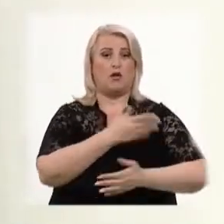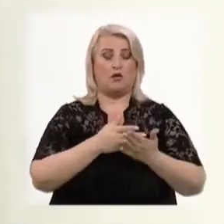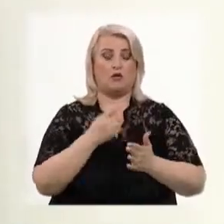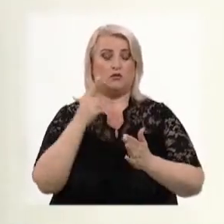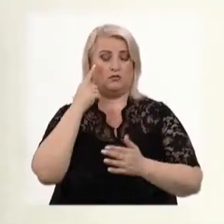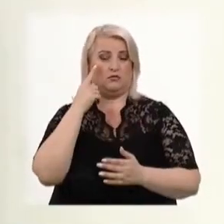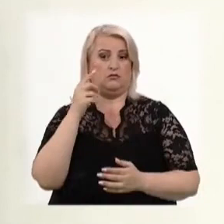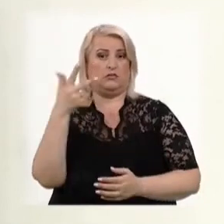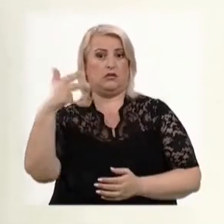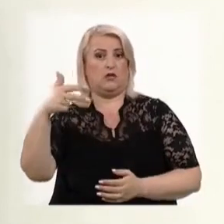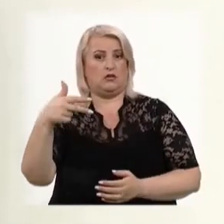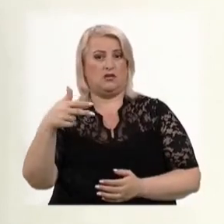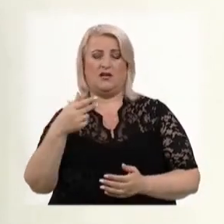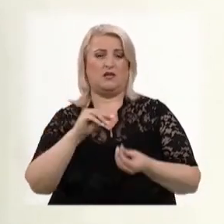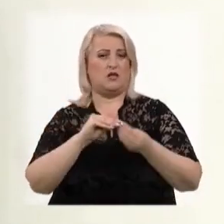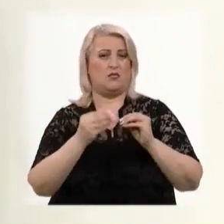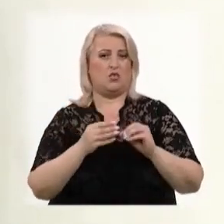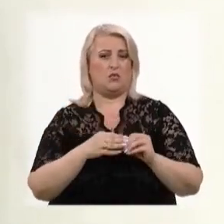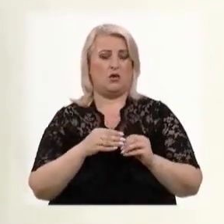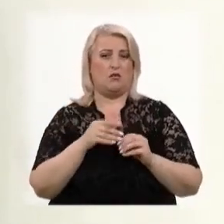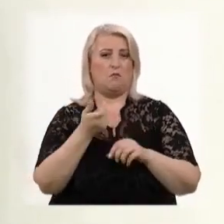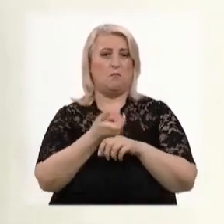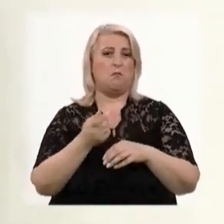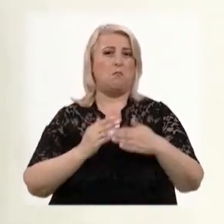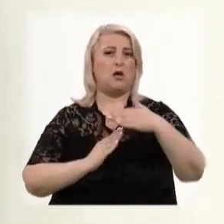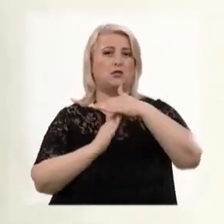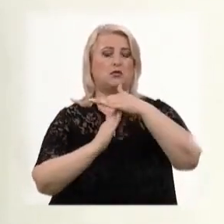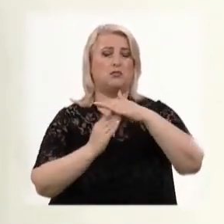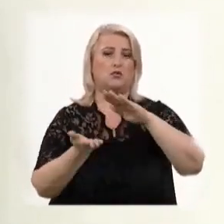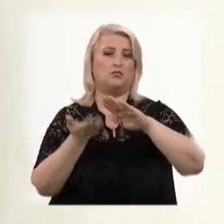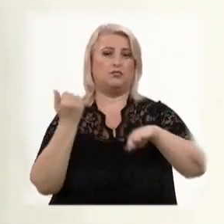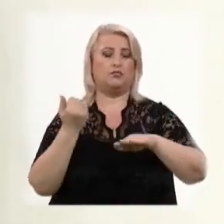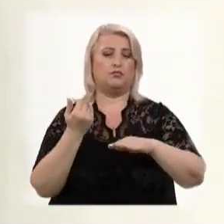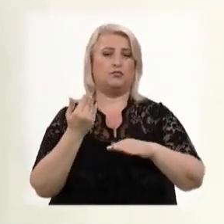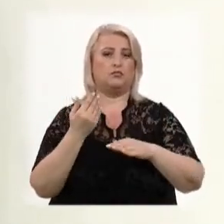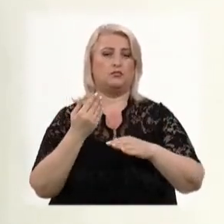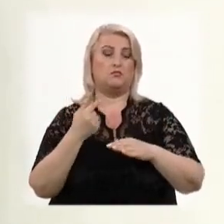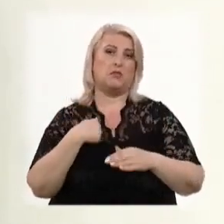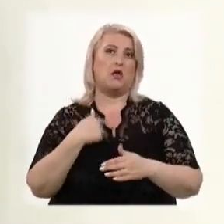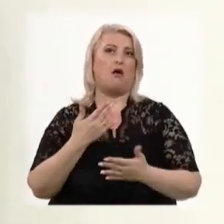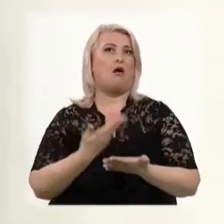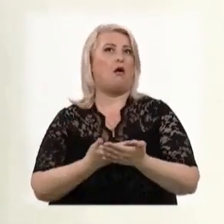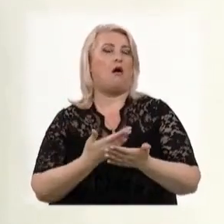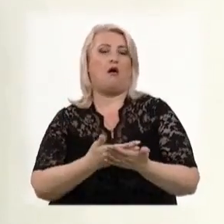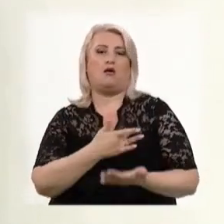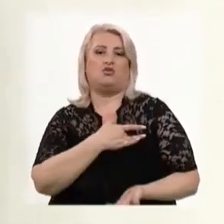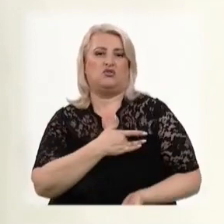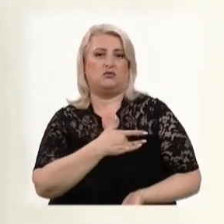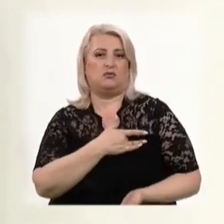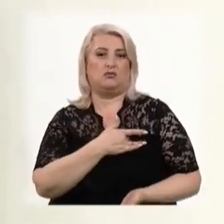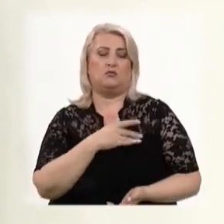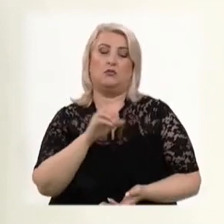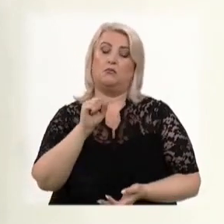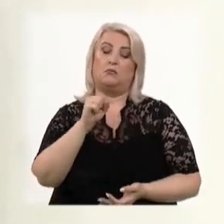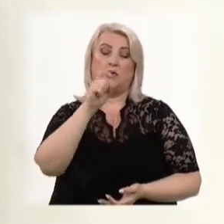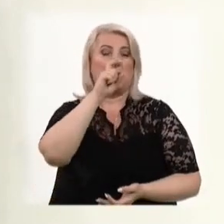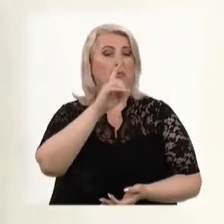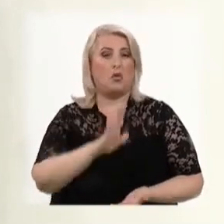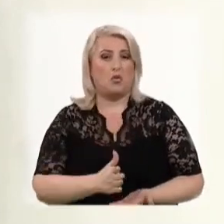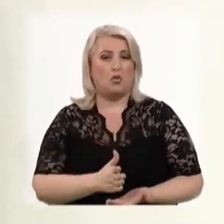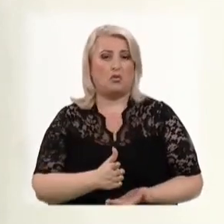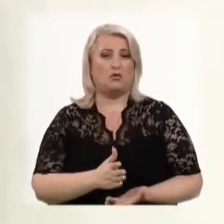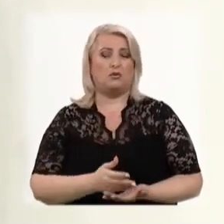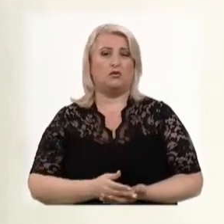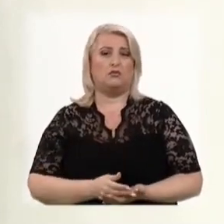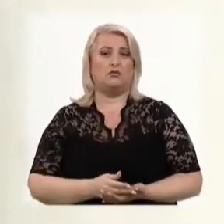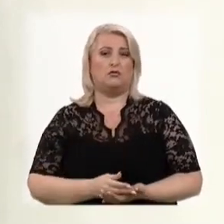problemă de aceea maximal excludem ipoteza impare ar fi bine acum din